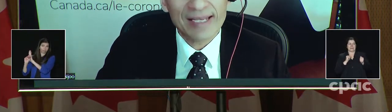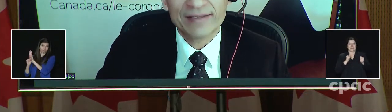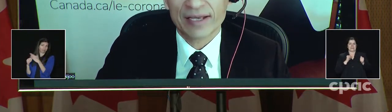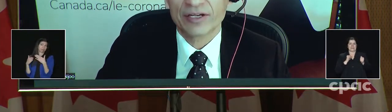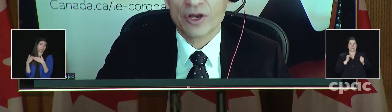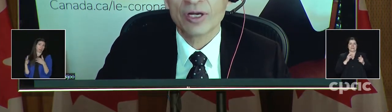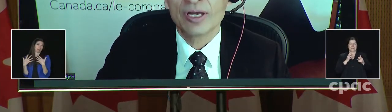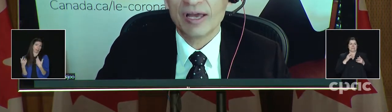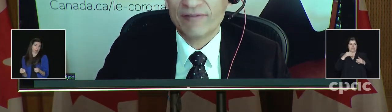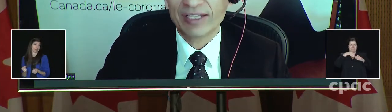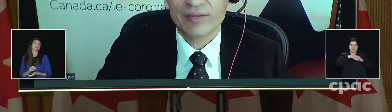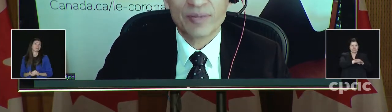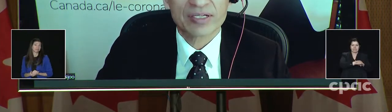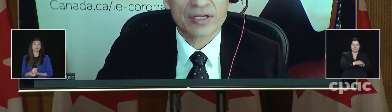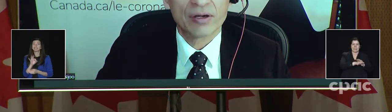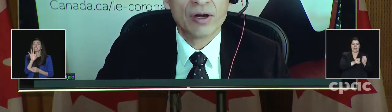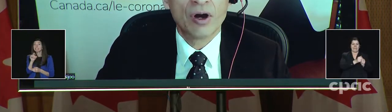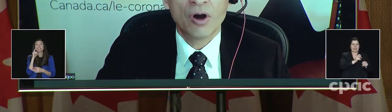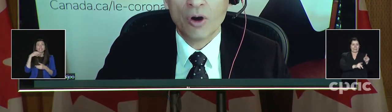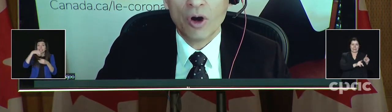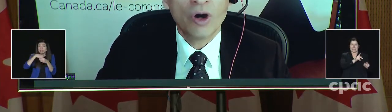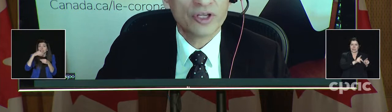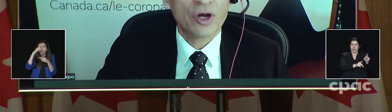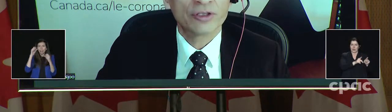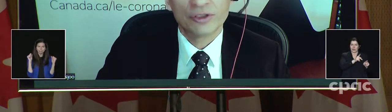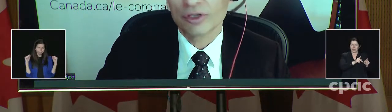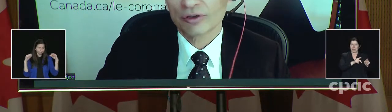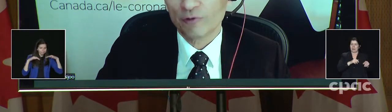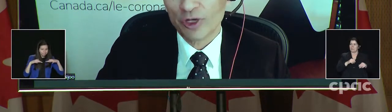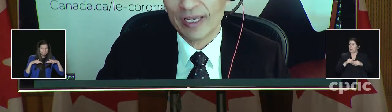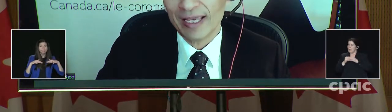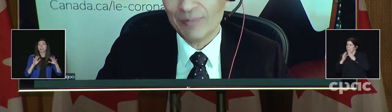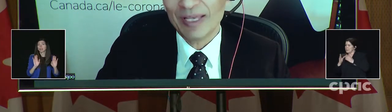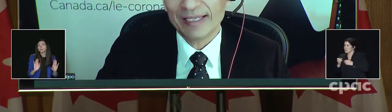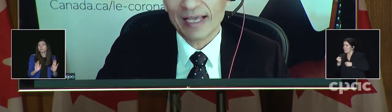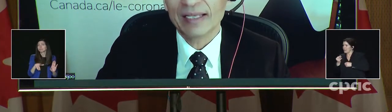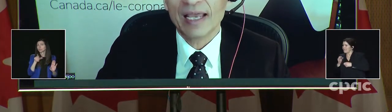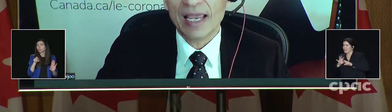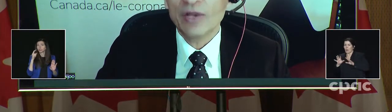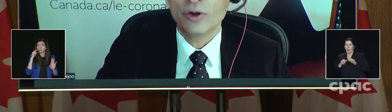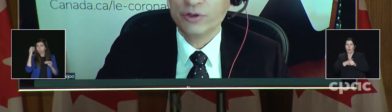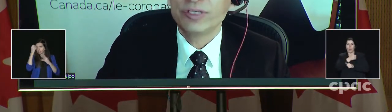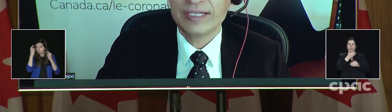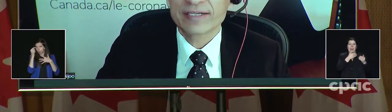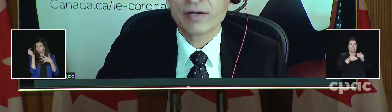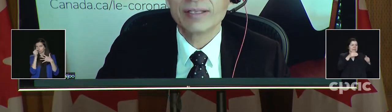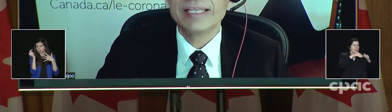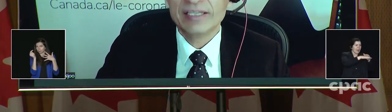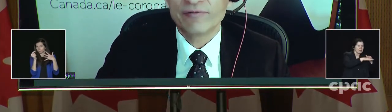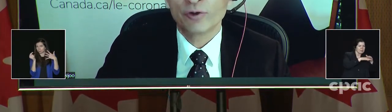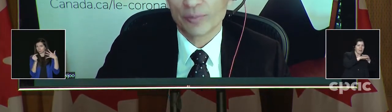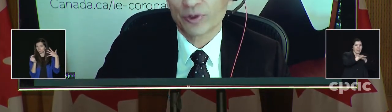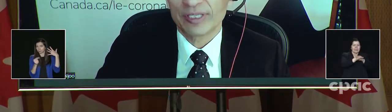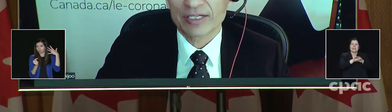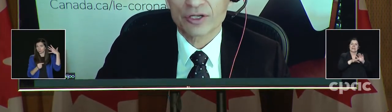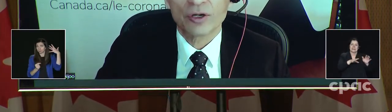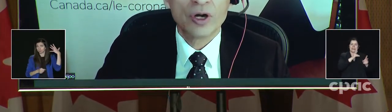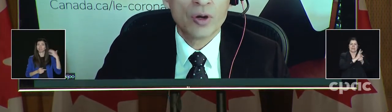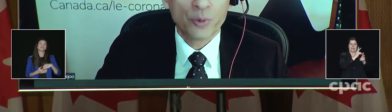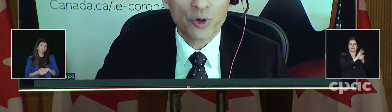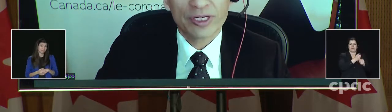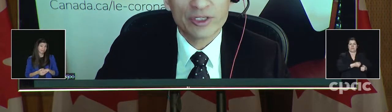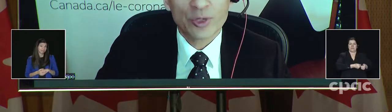espaces intérieurs avec des personnes en dehors de notre foyer immédiat et en utilisant des niveaux de